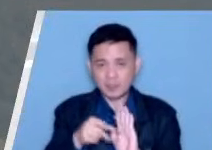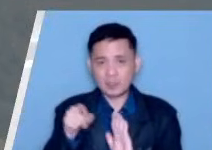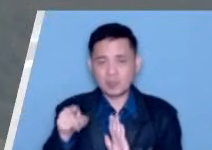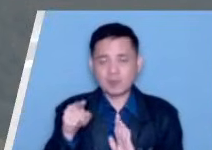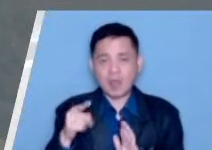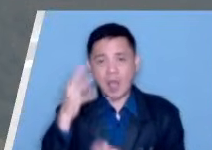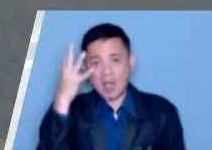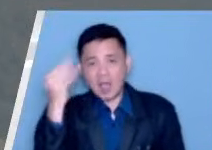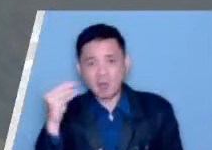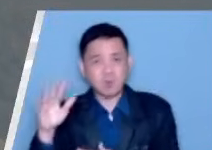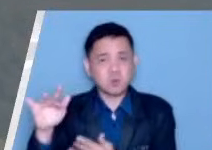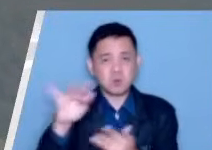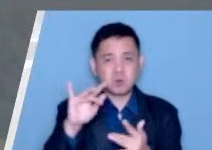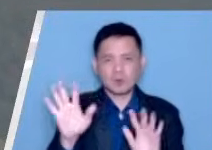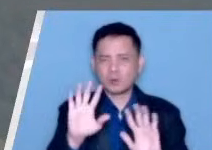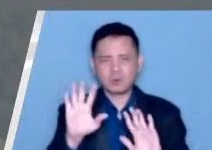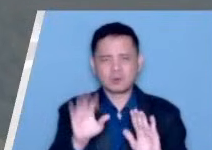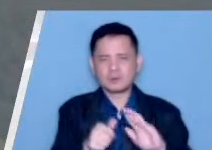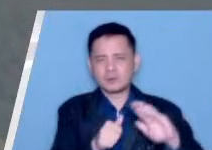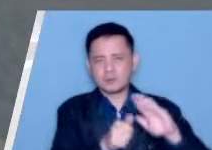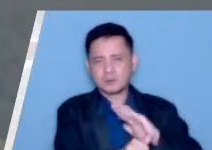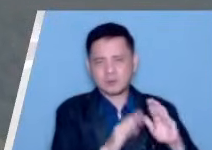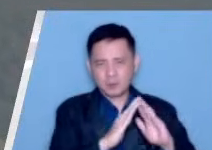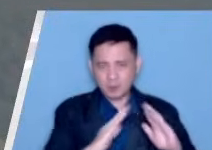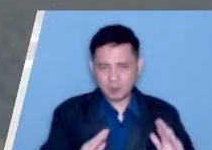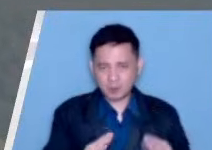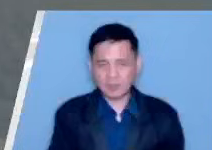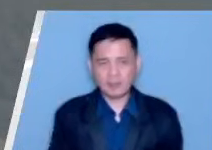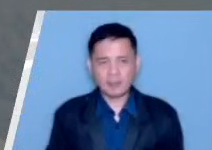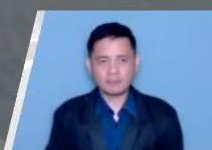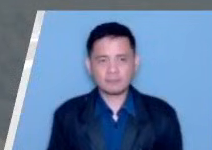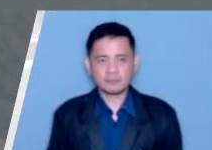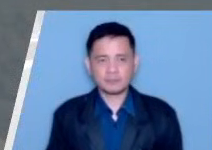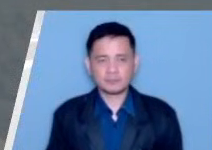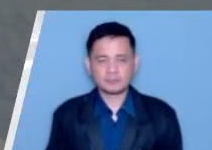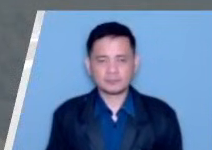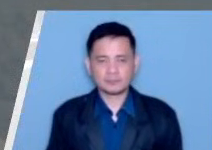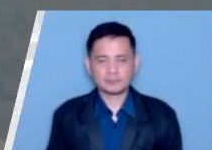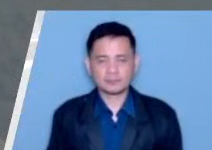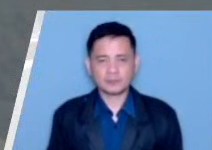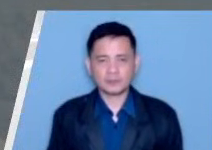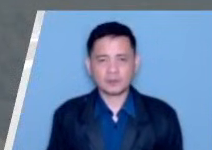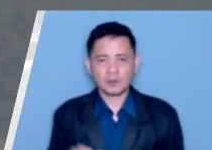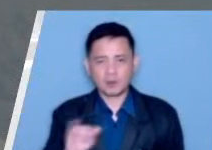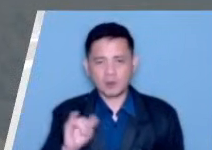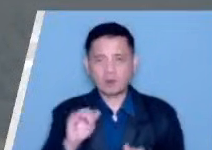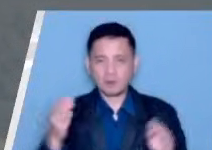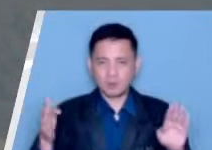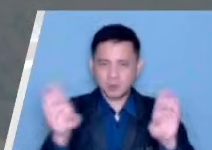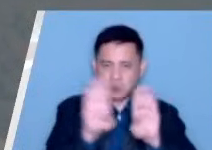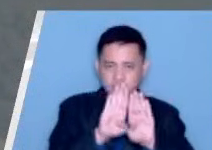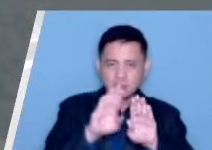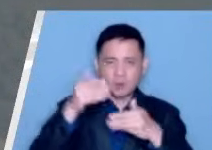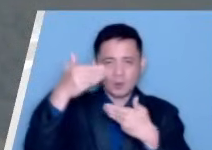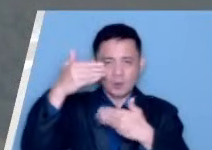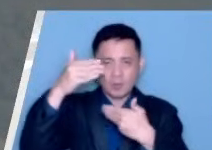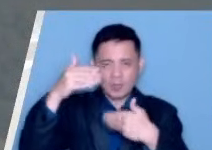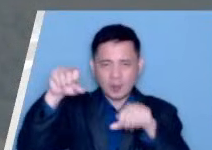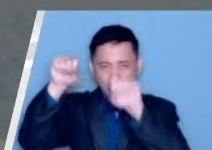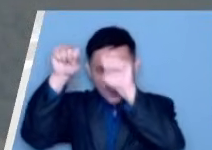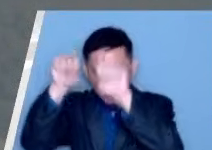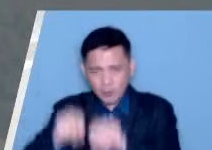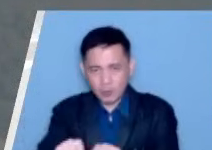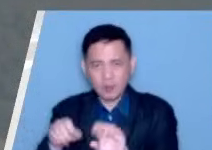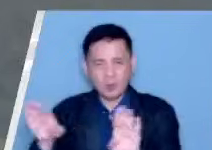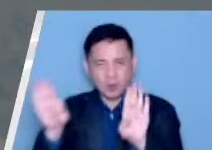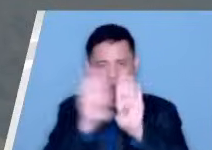outdoor activities. At hangga't maaari, manatili muna sa loob ng bahay at isara po ang pintuan at mga bintana.